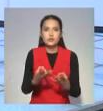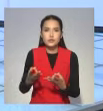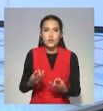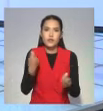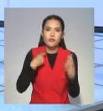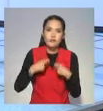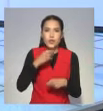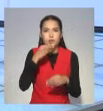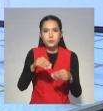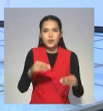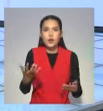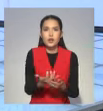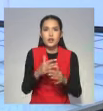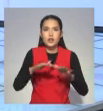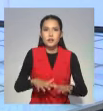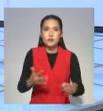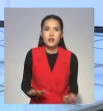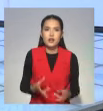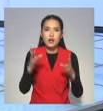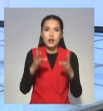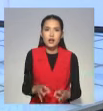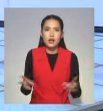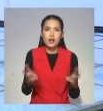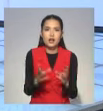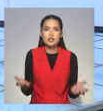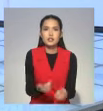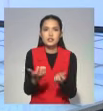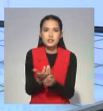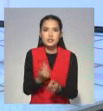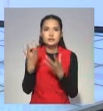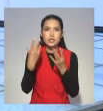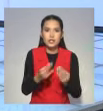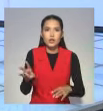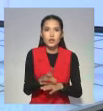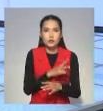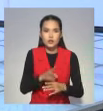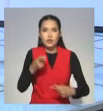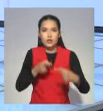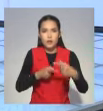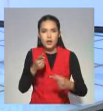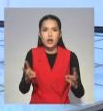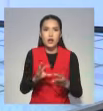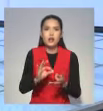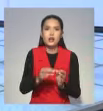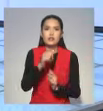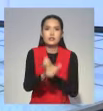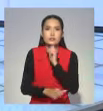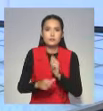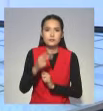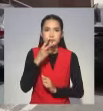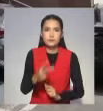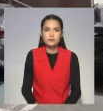и продукты получат местные жители, пострадавшие от огня, и спасатели, которые день и ночь борются с огнем. Подробности в материале моих коллег.